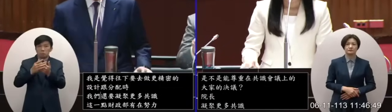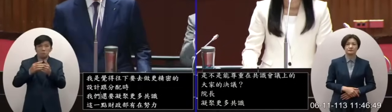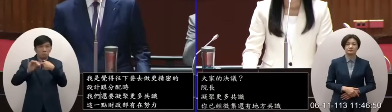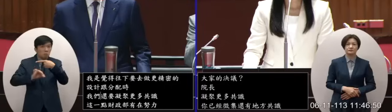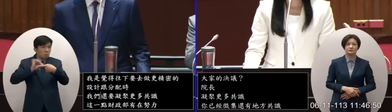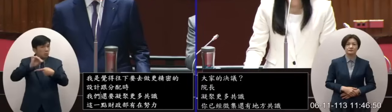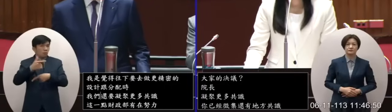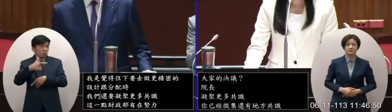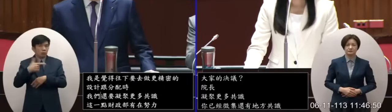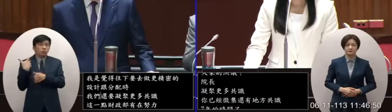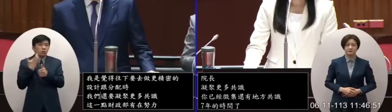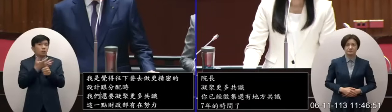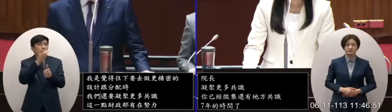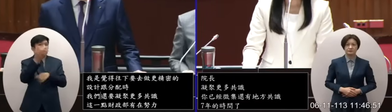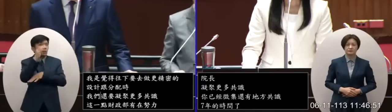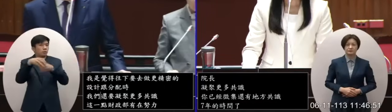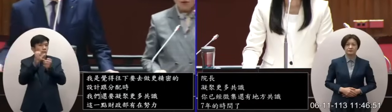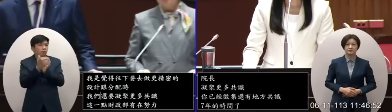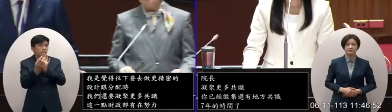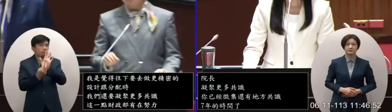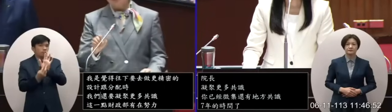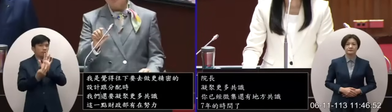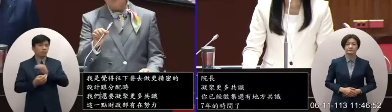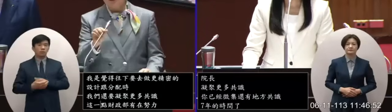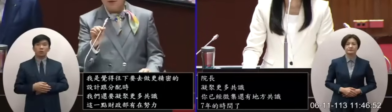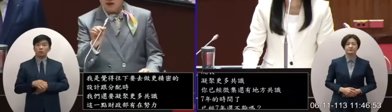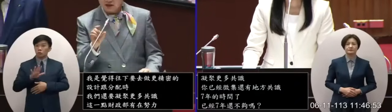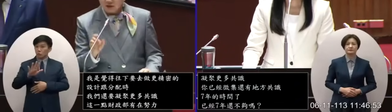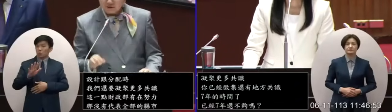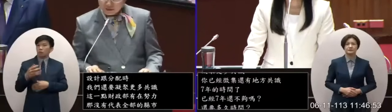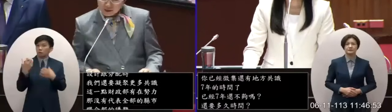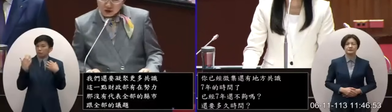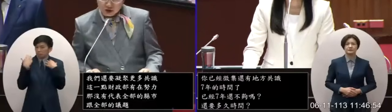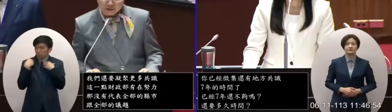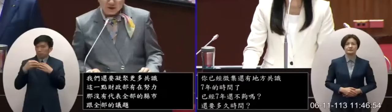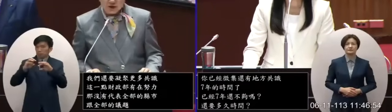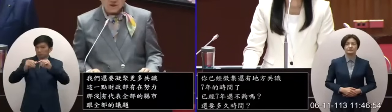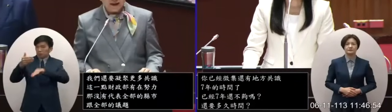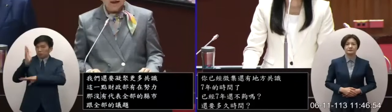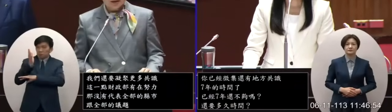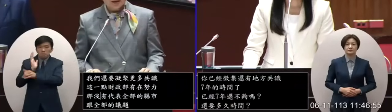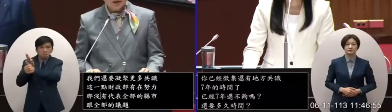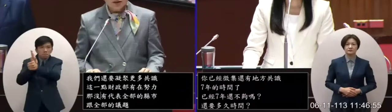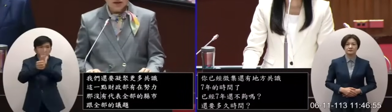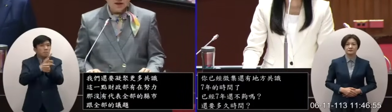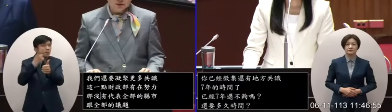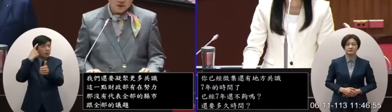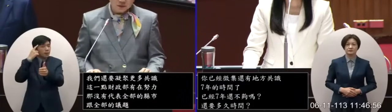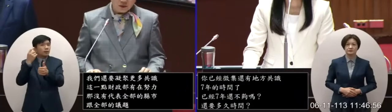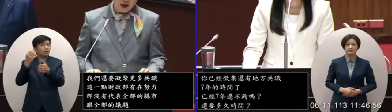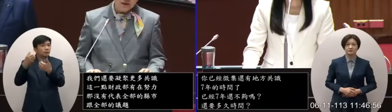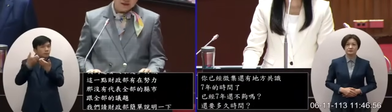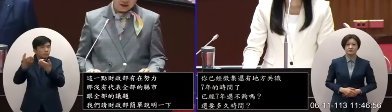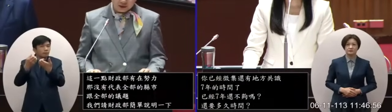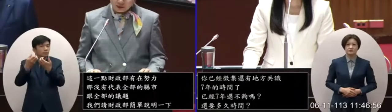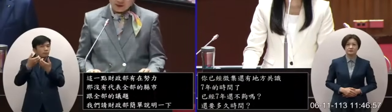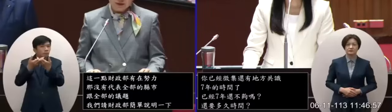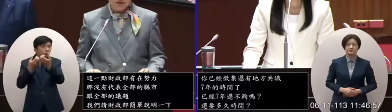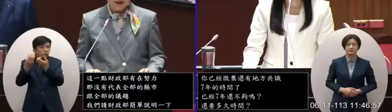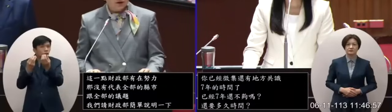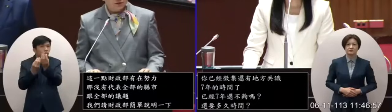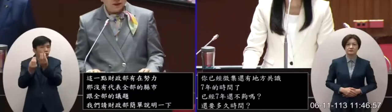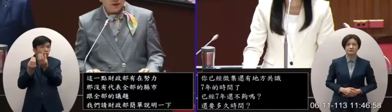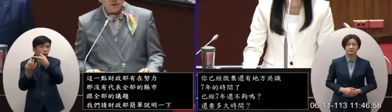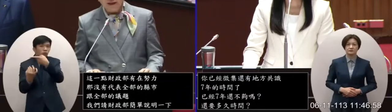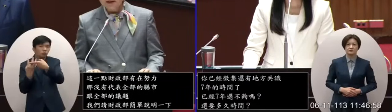说明一下。 委员，除了财政部去征询各地方政府有关分配指标之外，其实您知道6月5号财委会